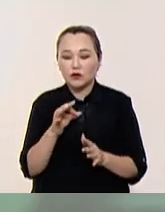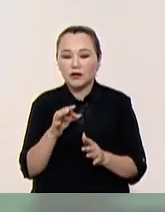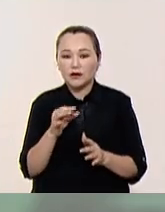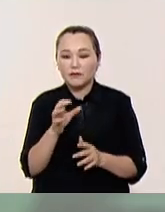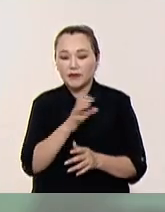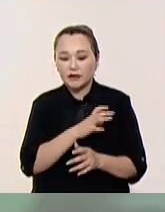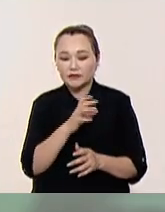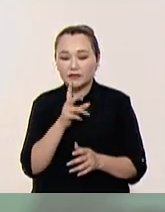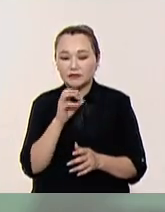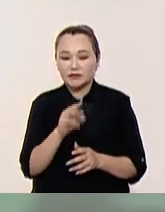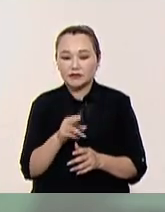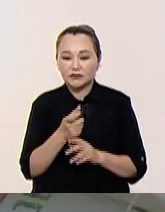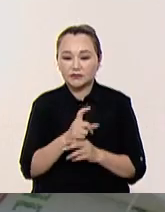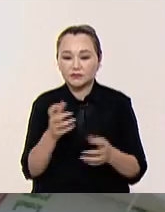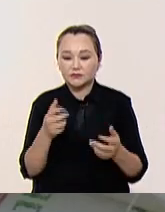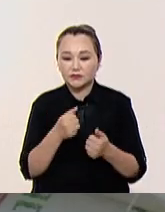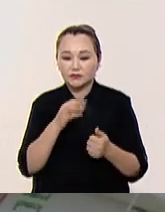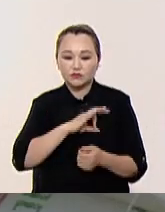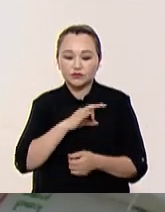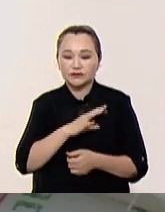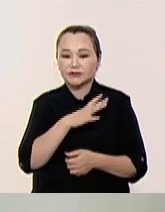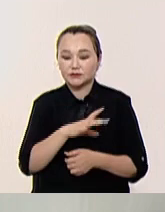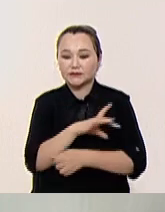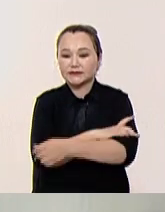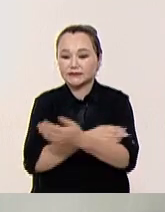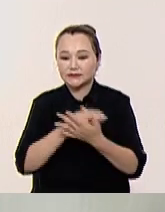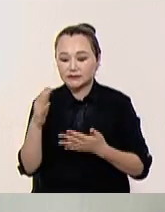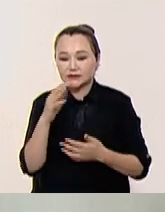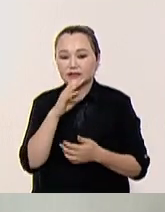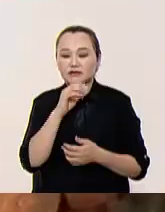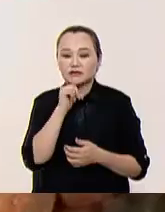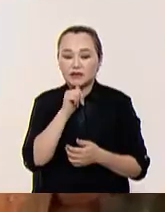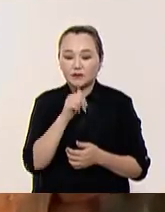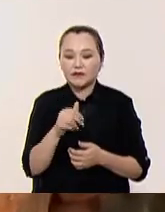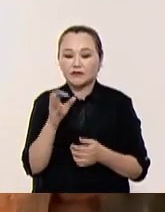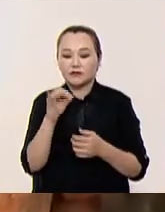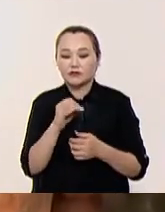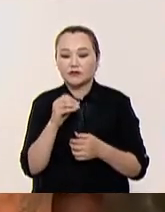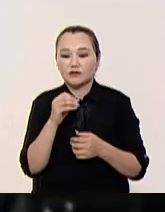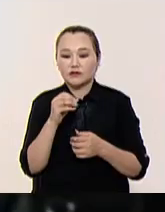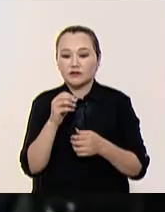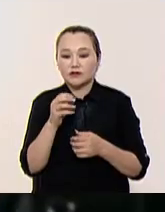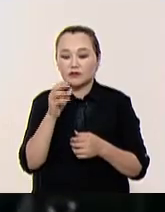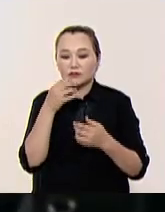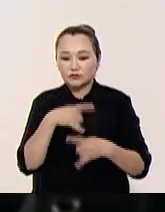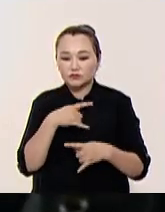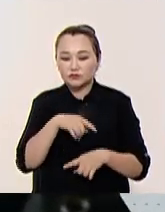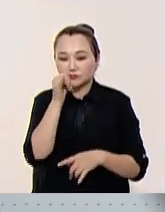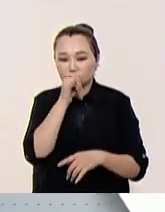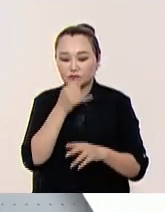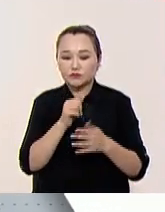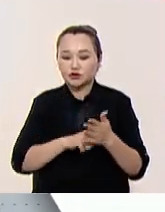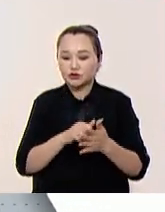бай өнімдерді қабылдамағанын. Қан қысымы, қан диабеті белсіздік пен бедеуліктің дендеп кетуіне не себеп?